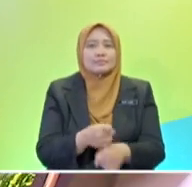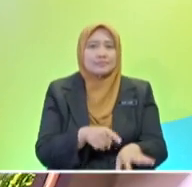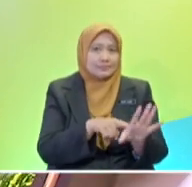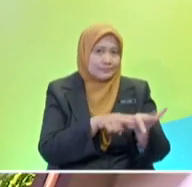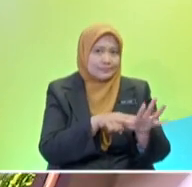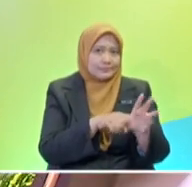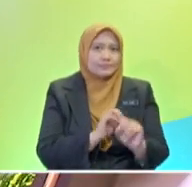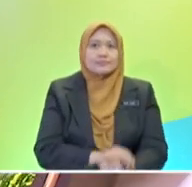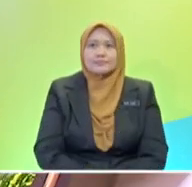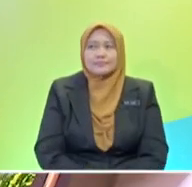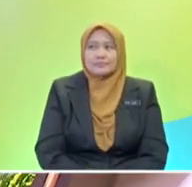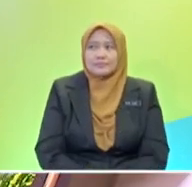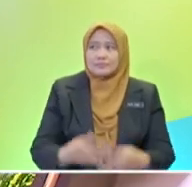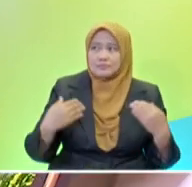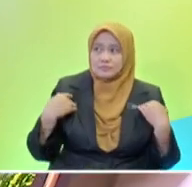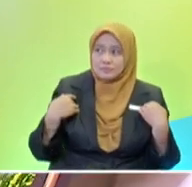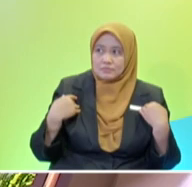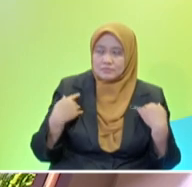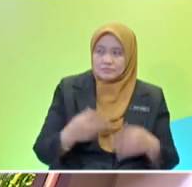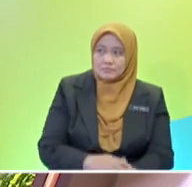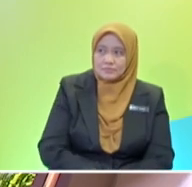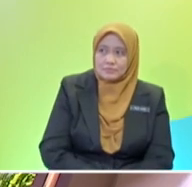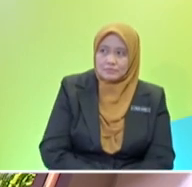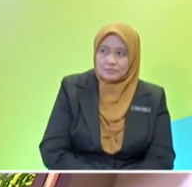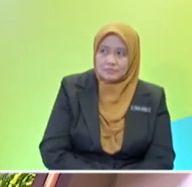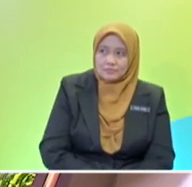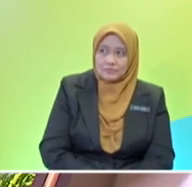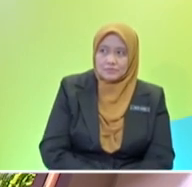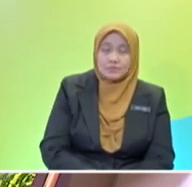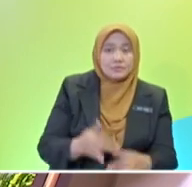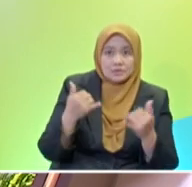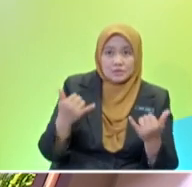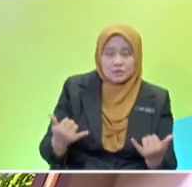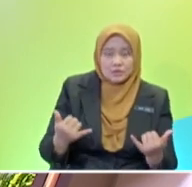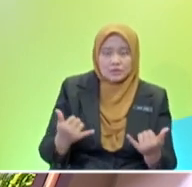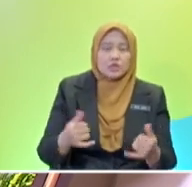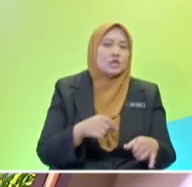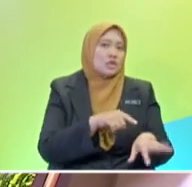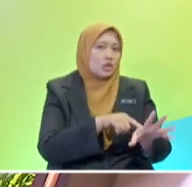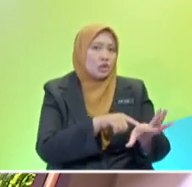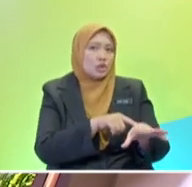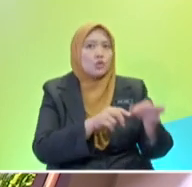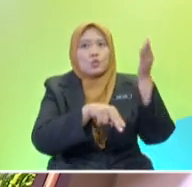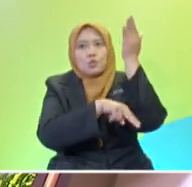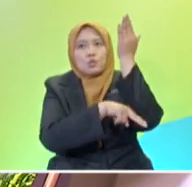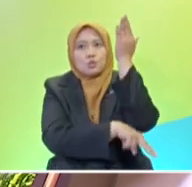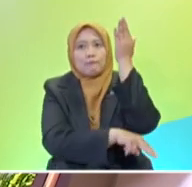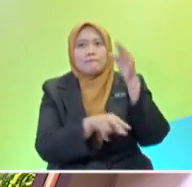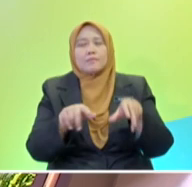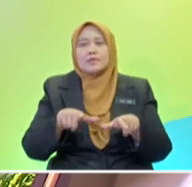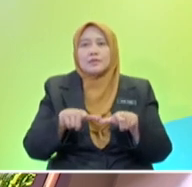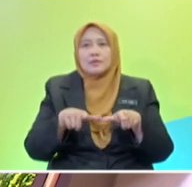tu. Begini ya. Tengok. Daun ubi kayu ni daun ubi kayu. Daun ubi kayu bentuknya cuba